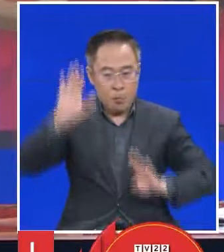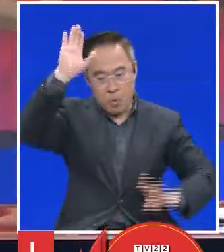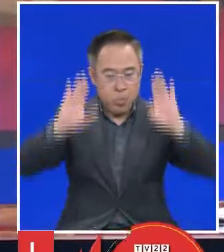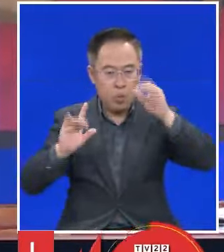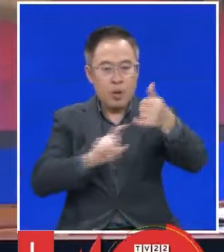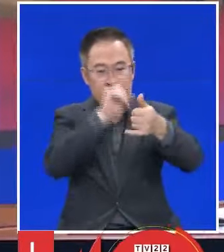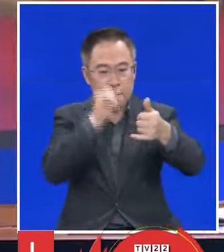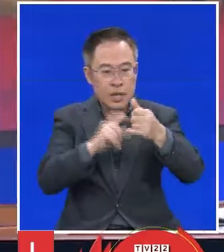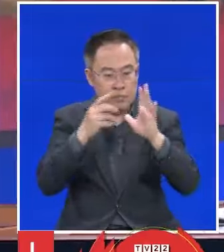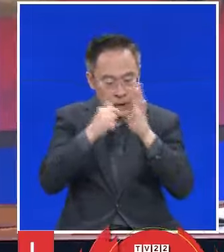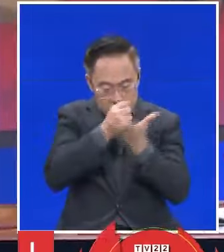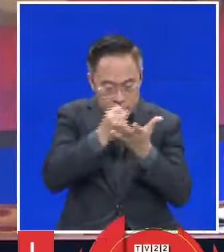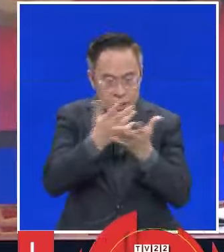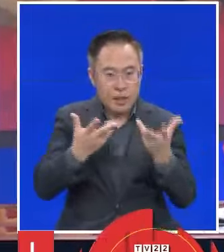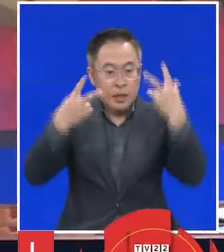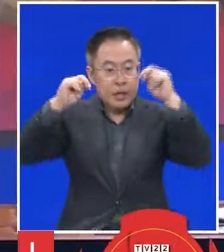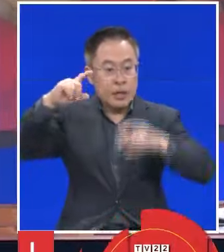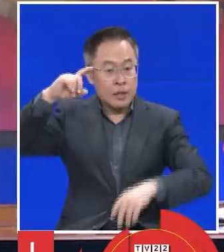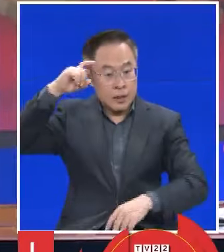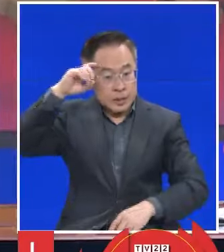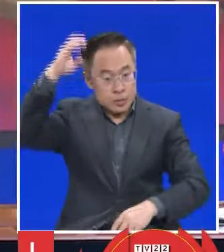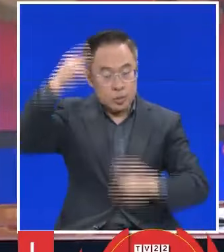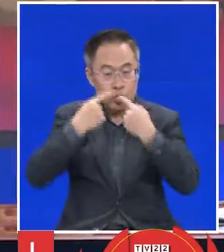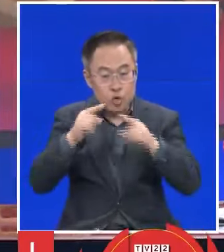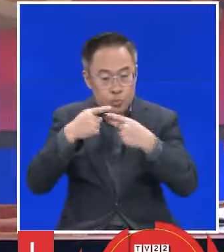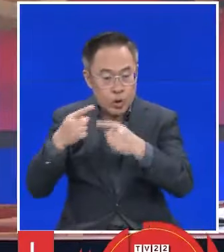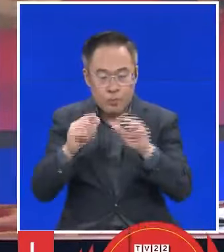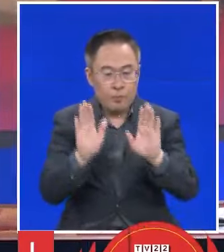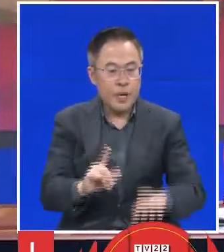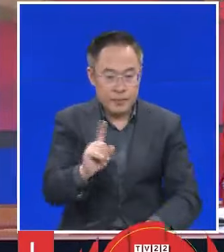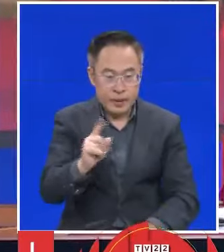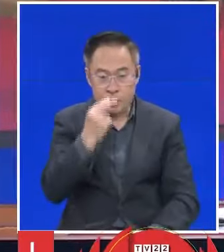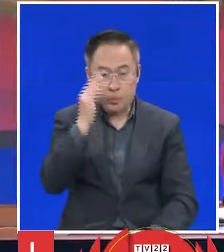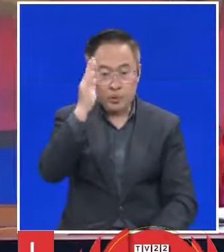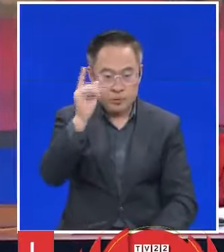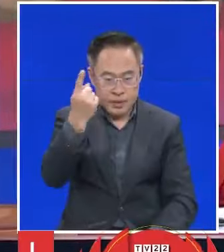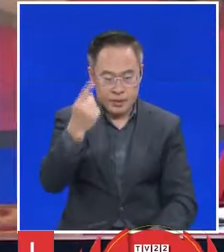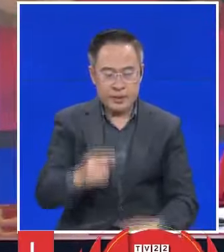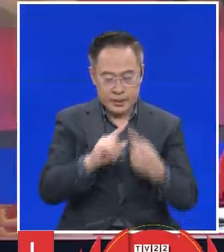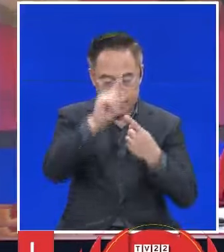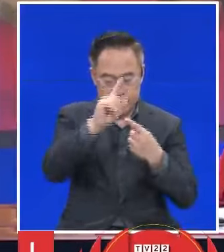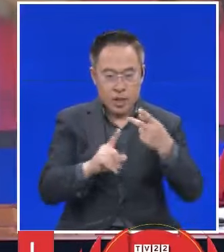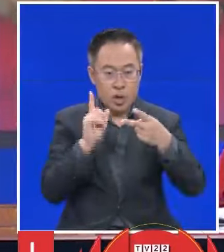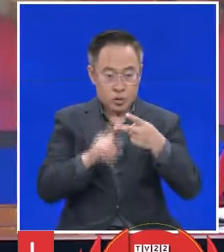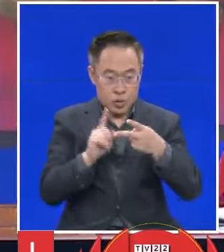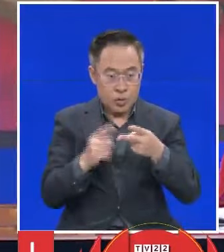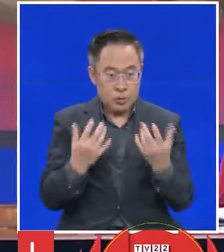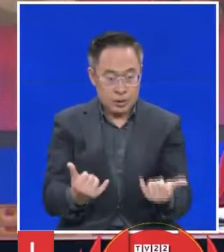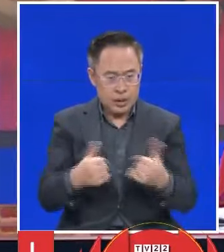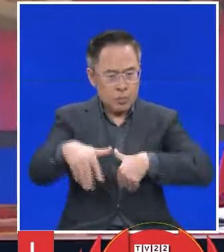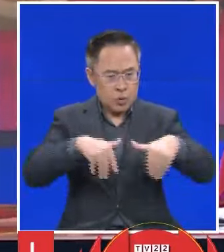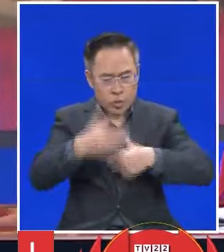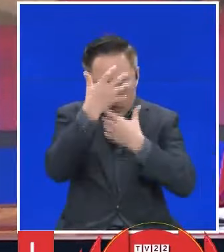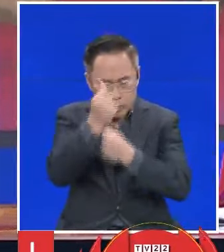อดูว่านายกรัฐมนตรีนั้นจะมีการตอบกระทู้ถามสดในรูปแบบไหนกันนะคะส่วนอีกเรื่องนึงซึ่งก็หลายคนก็ยังคงต